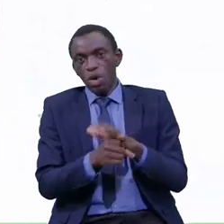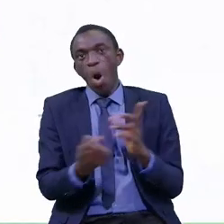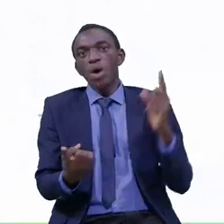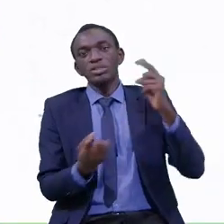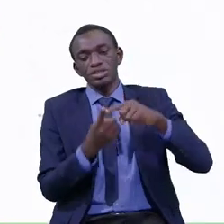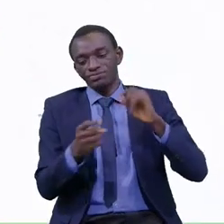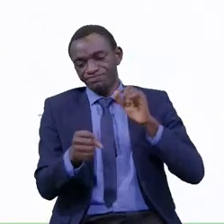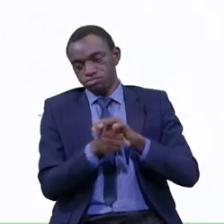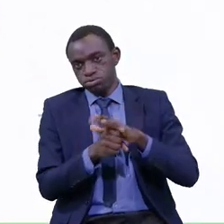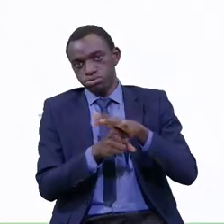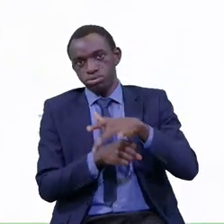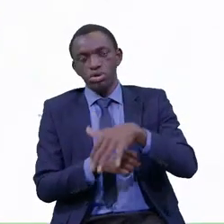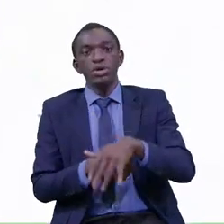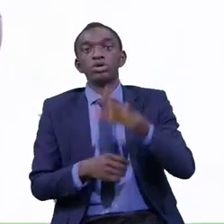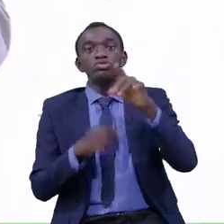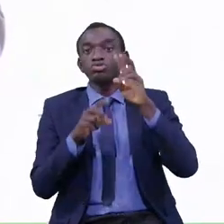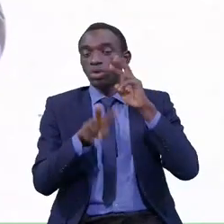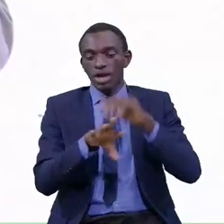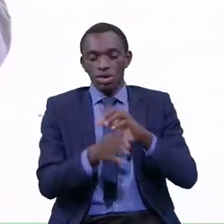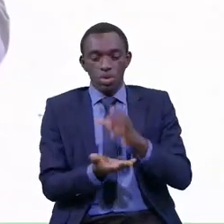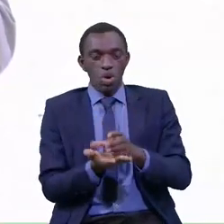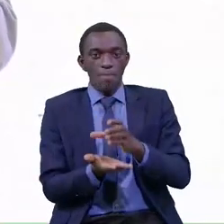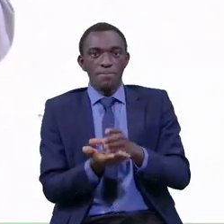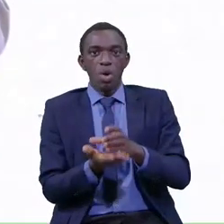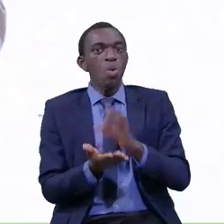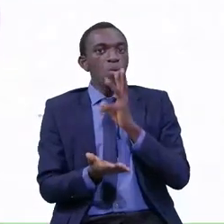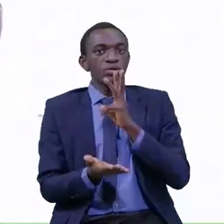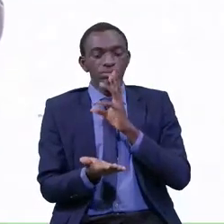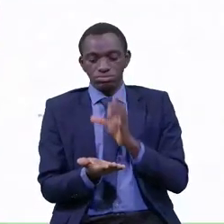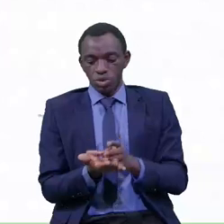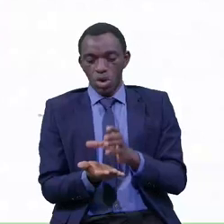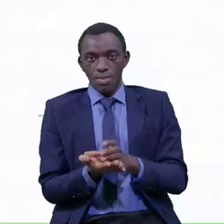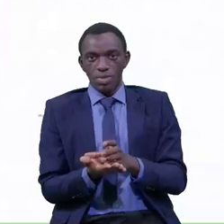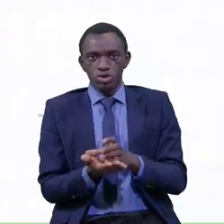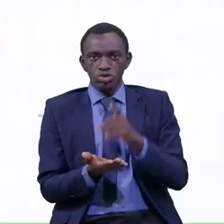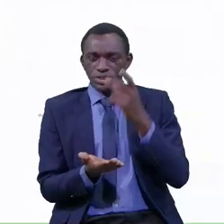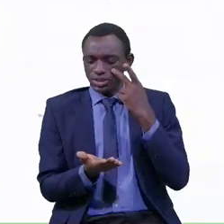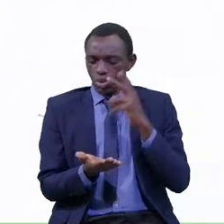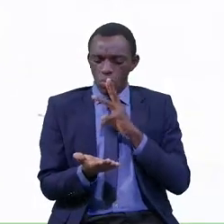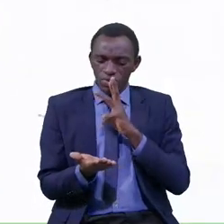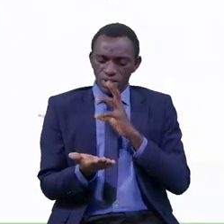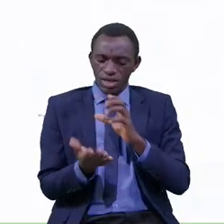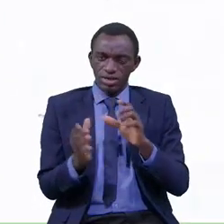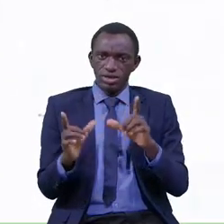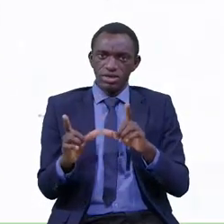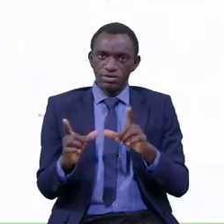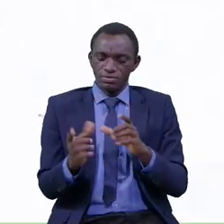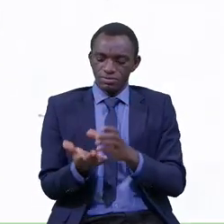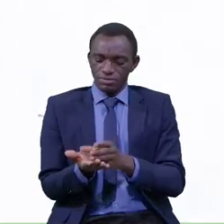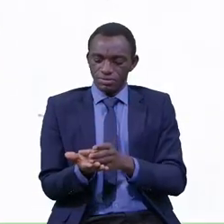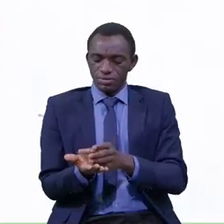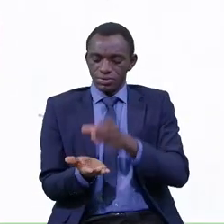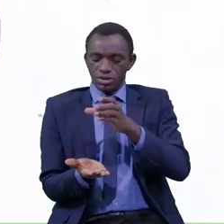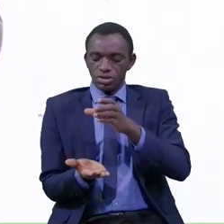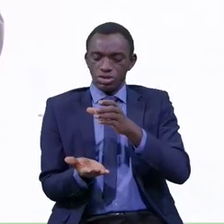d'eau? Verre d'eau. Et regardez l'eau qui est au milieu. Il